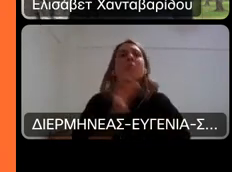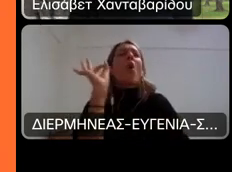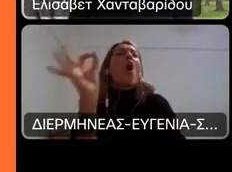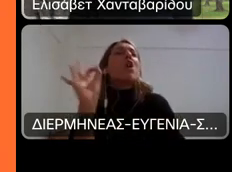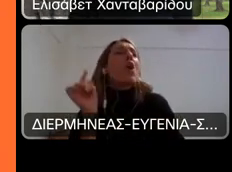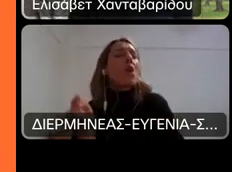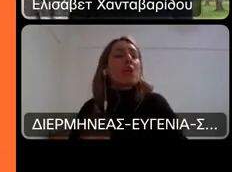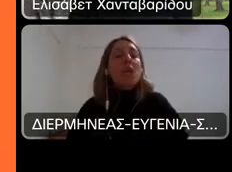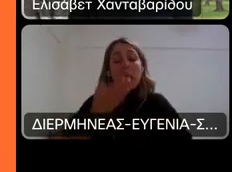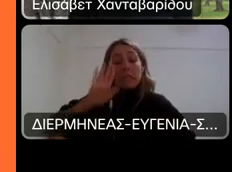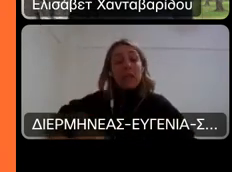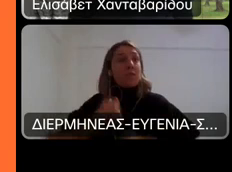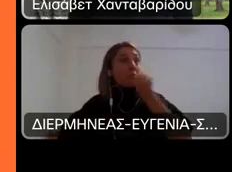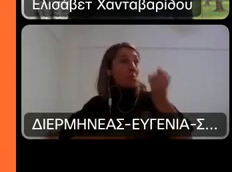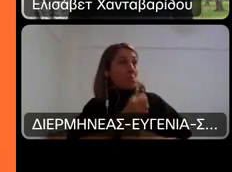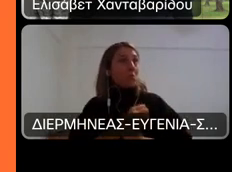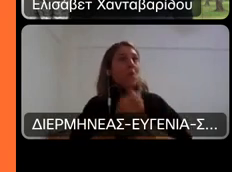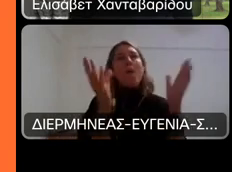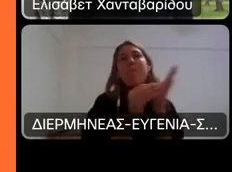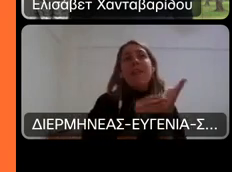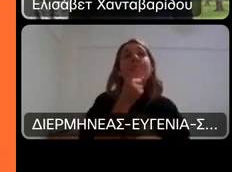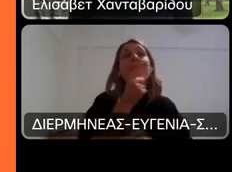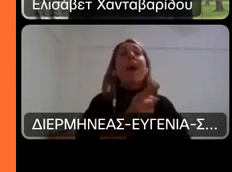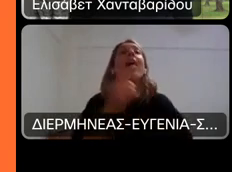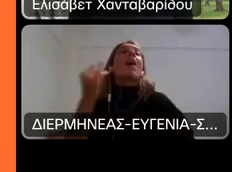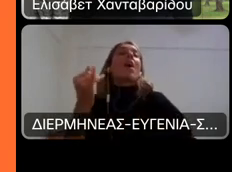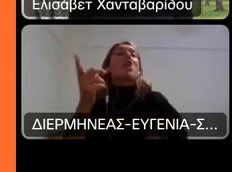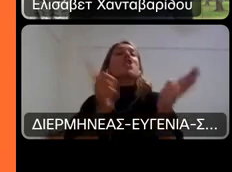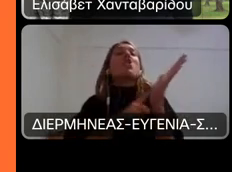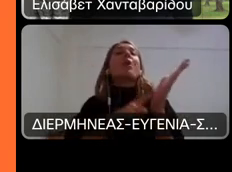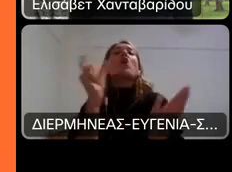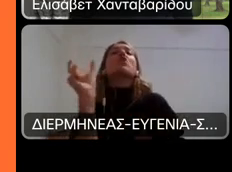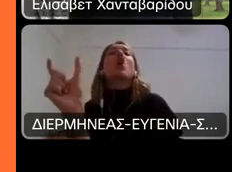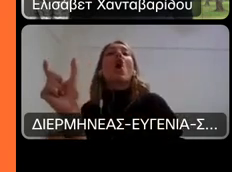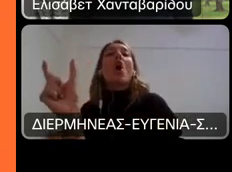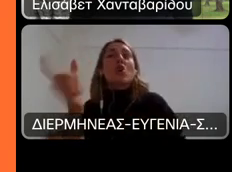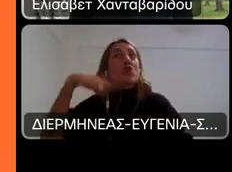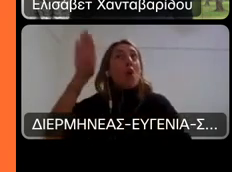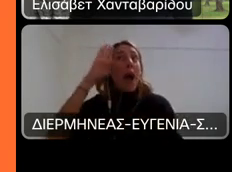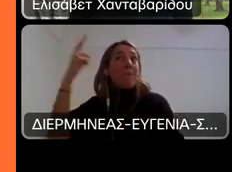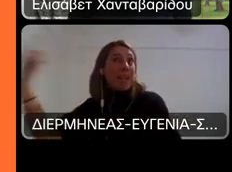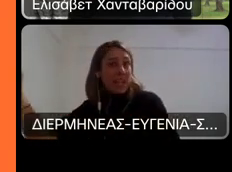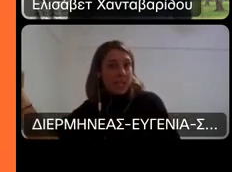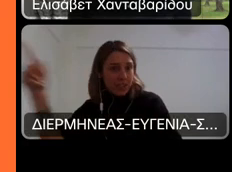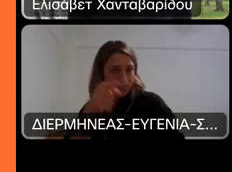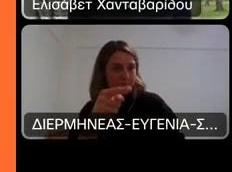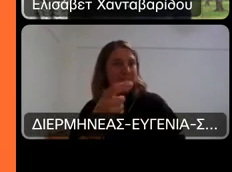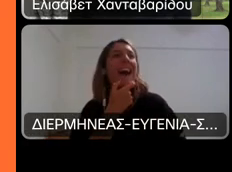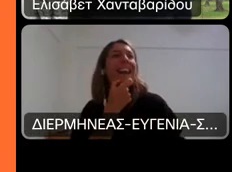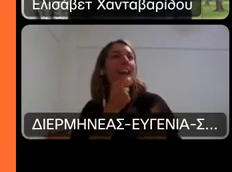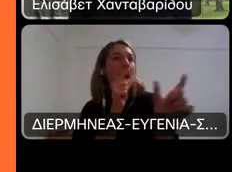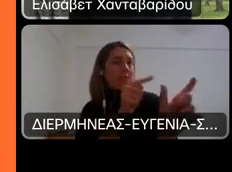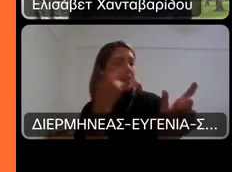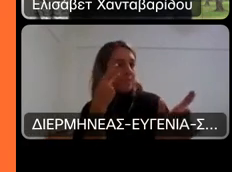τα τελευταία χρόνια είναι η περίπτωση του illegal aliens. Είναι ένας νομικός όρος στις ΗΠΑ, που ως